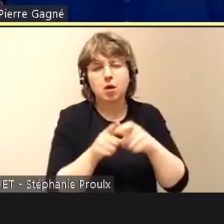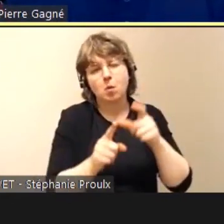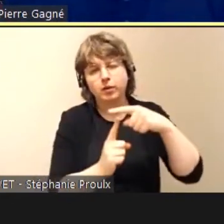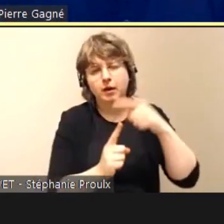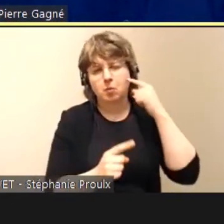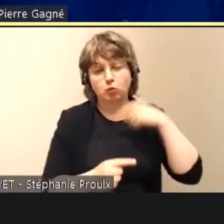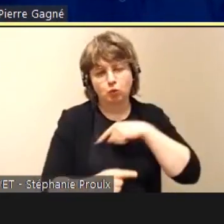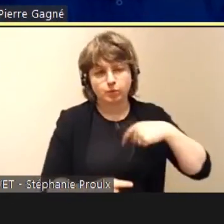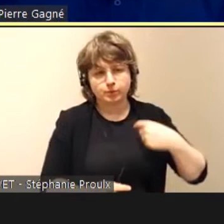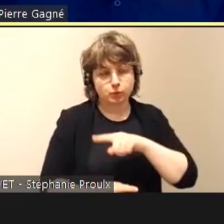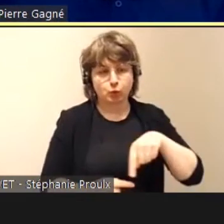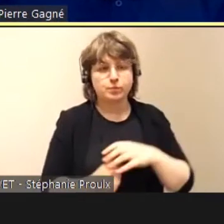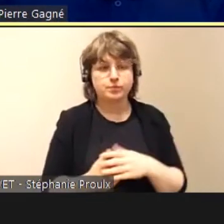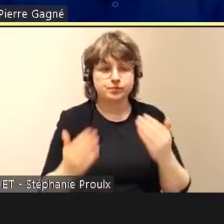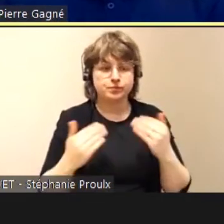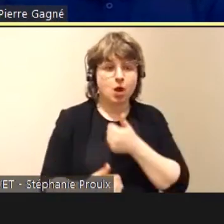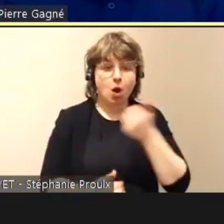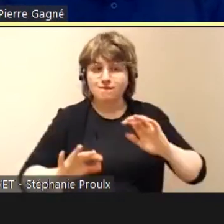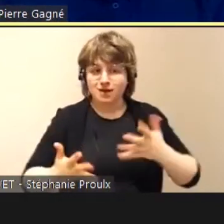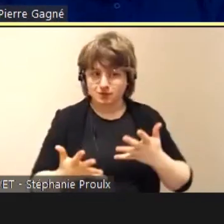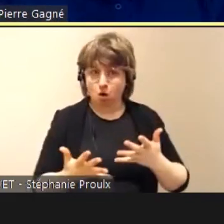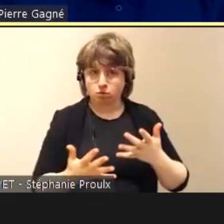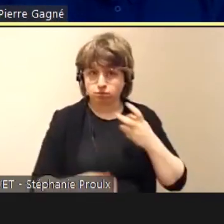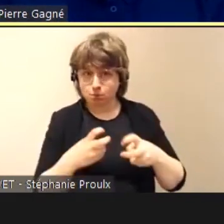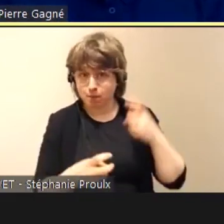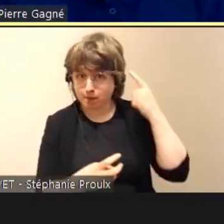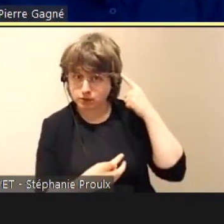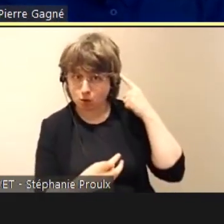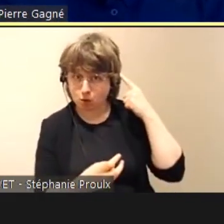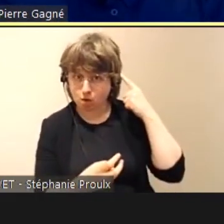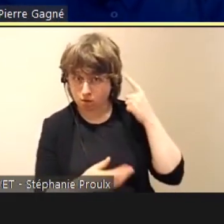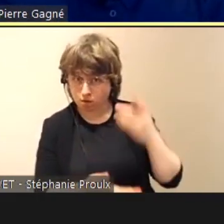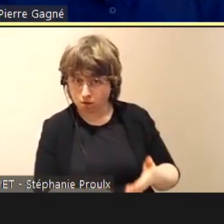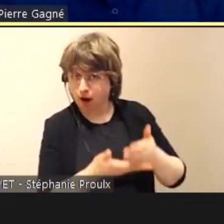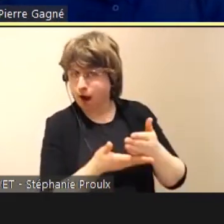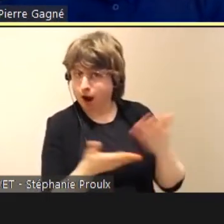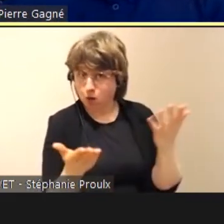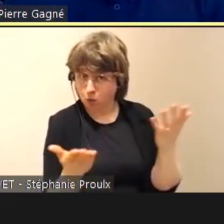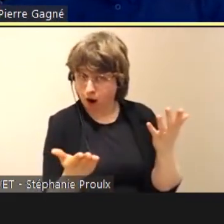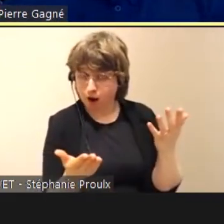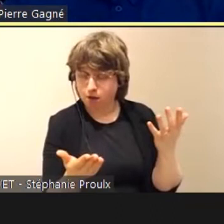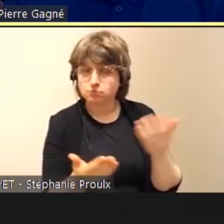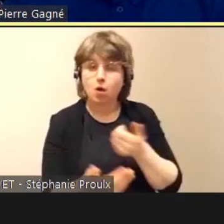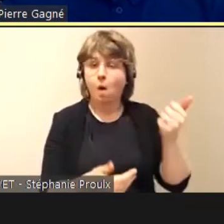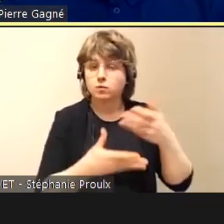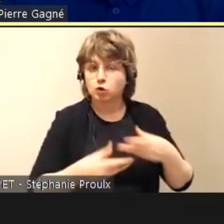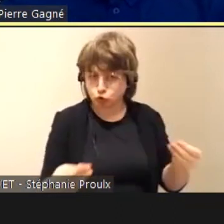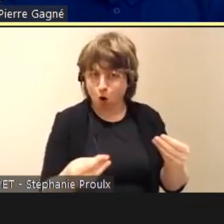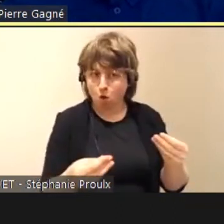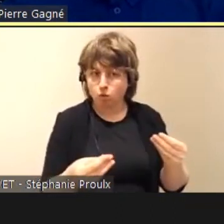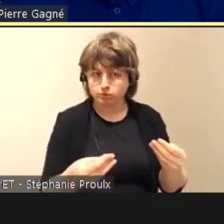Alors, une autre façon de contrer les problèmes, une autre série de solutions pour contrer les